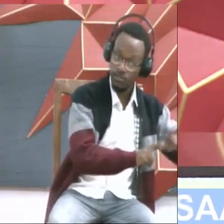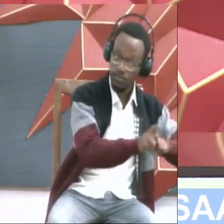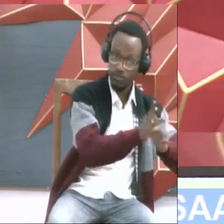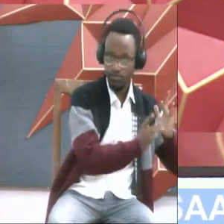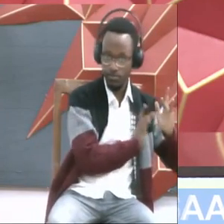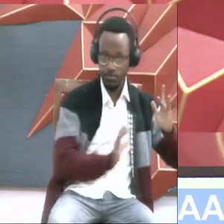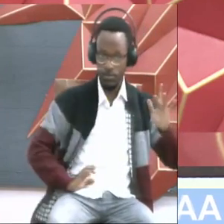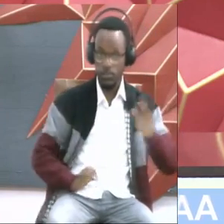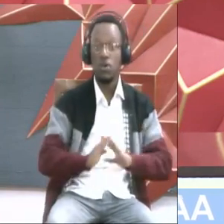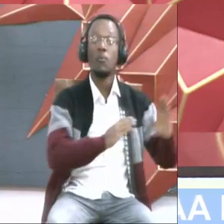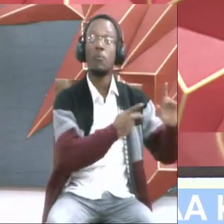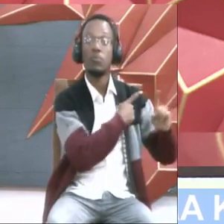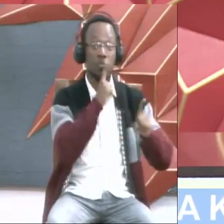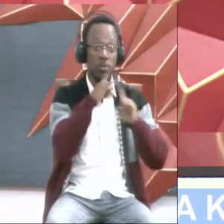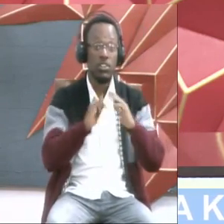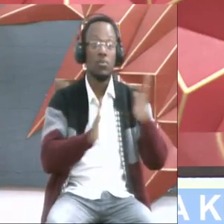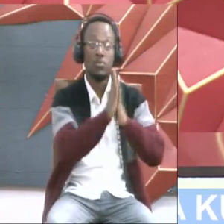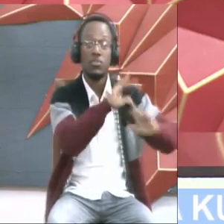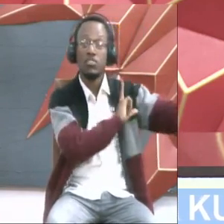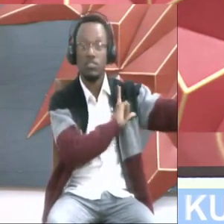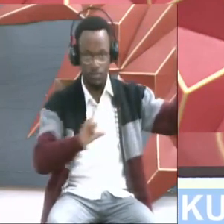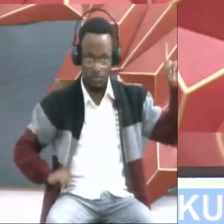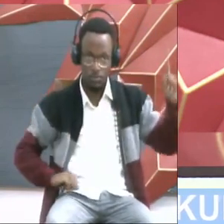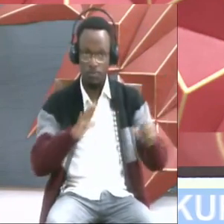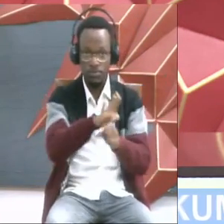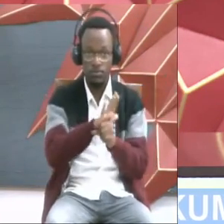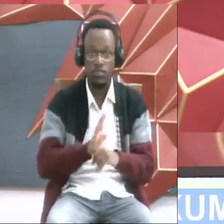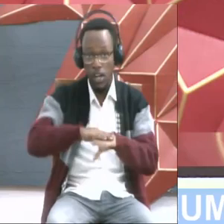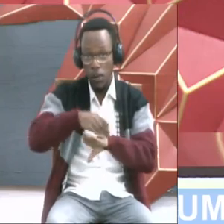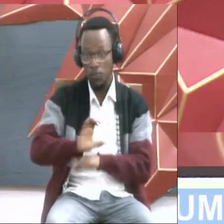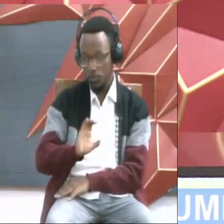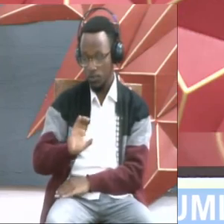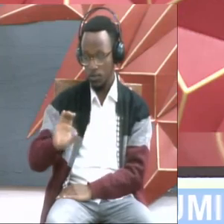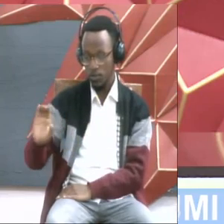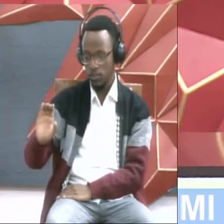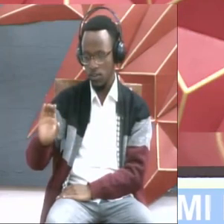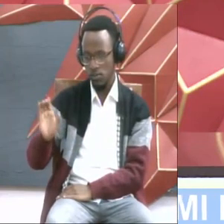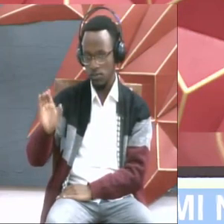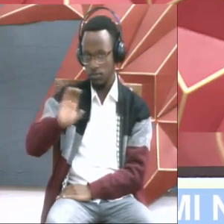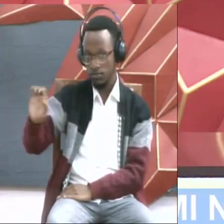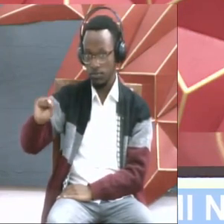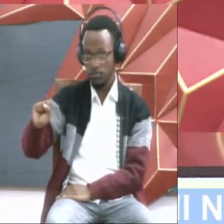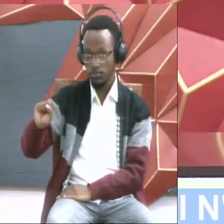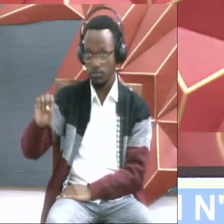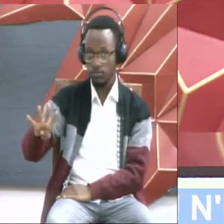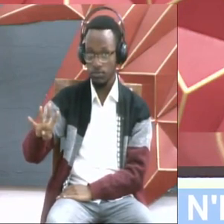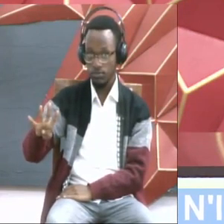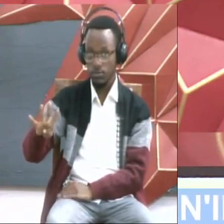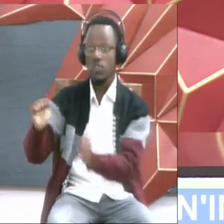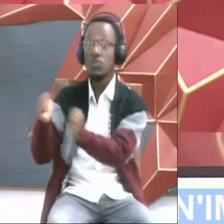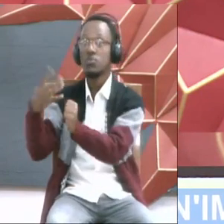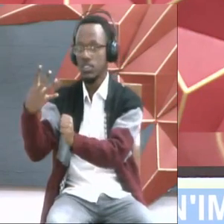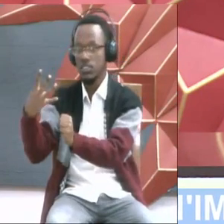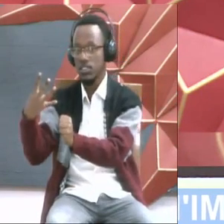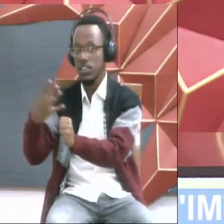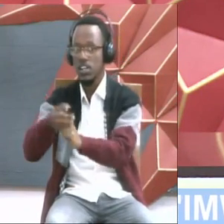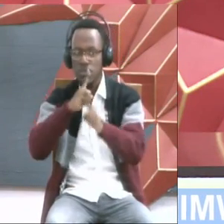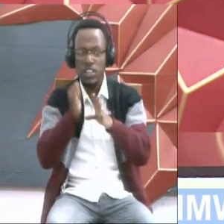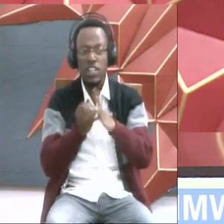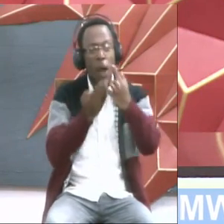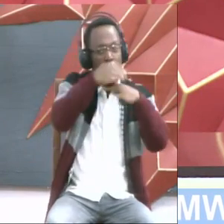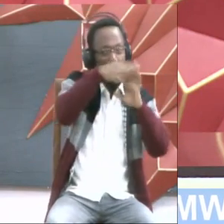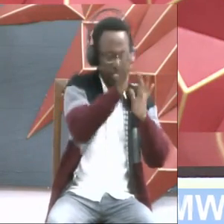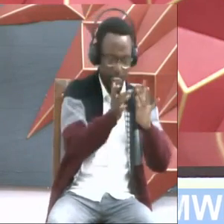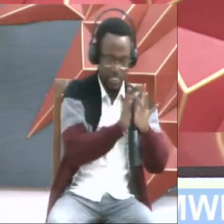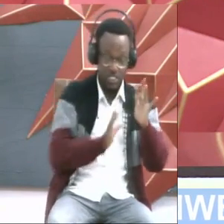cyane amen imana ihimbaze ku murongo wa cumi na kane ngo muri uwo niho dufise